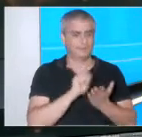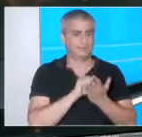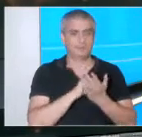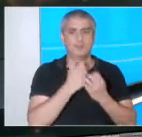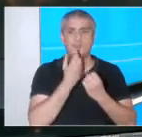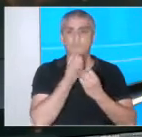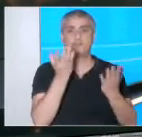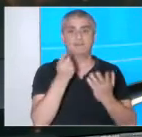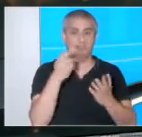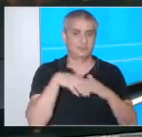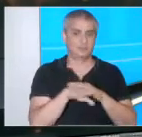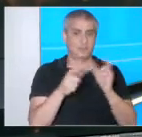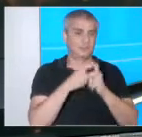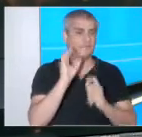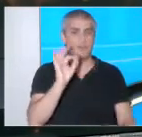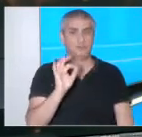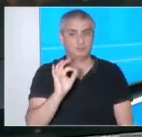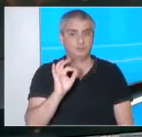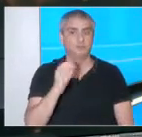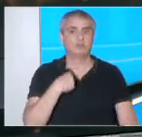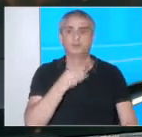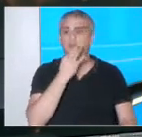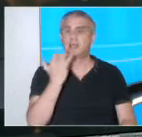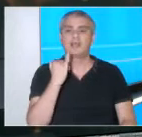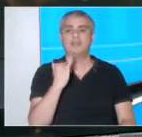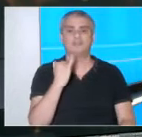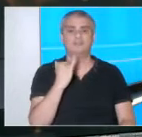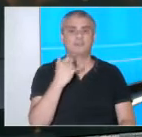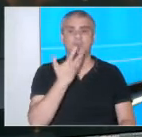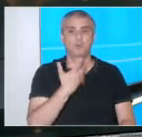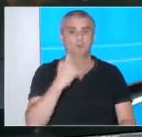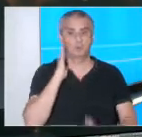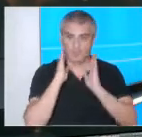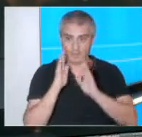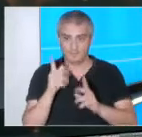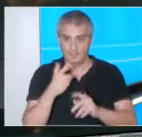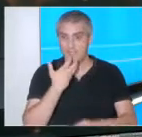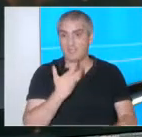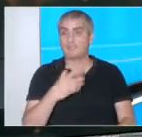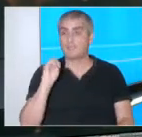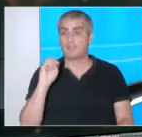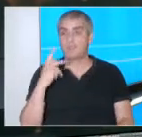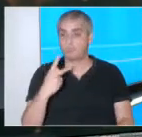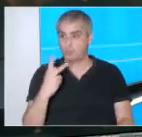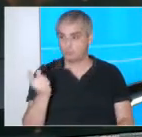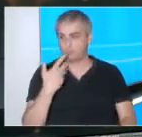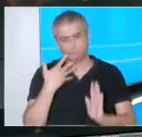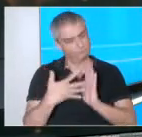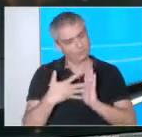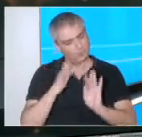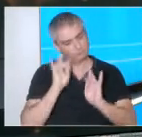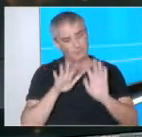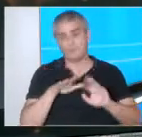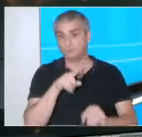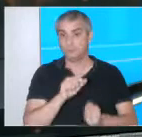המבשר, שתחת המפלגה שלכם. אז אני שואל אותך, לאיזה פורוש להאמין? האם לרב מאיר פורוש, שמותח ביקורת נוקבת